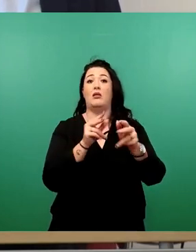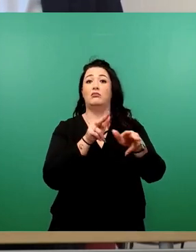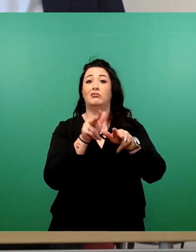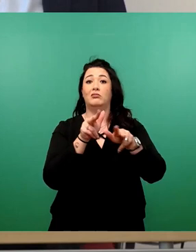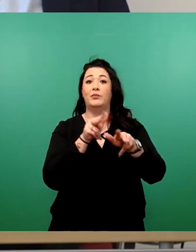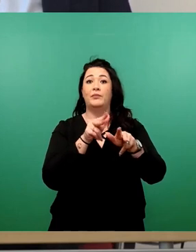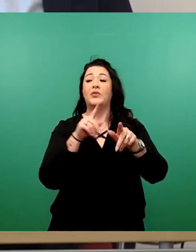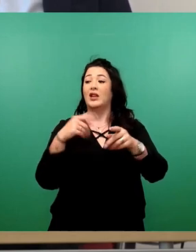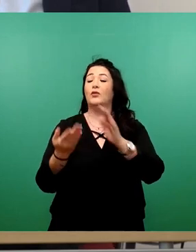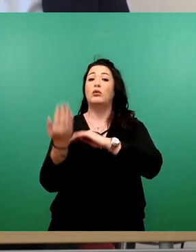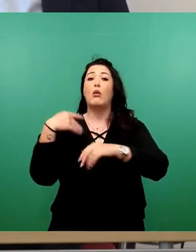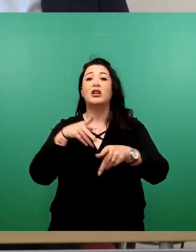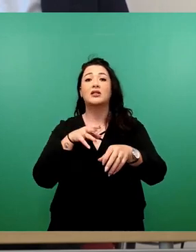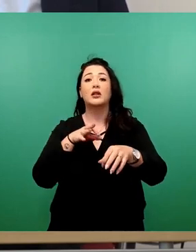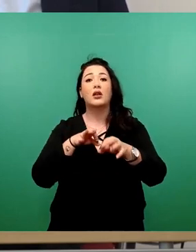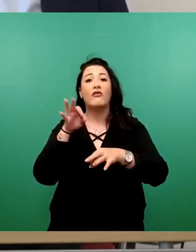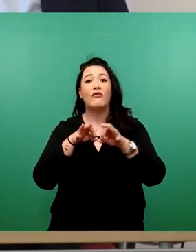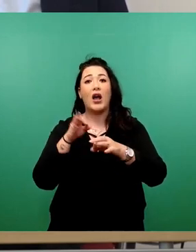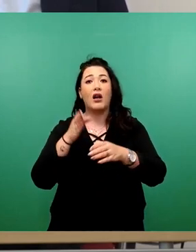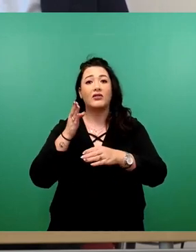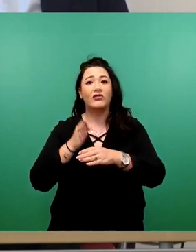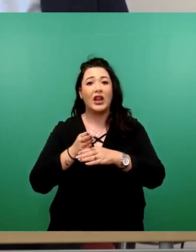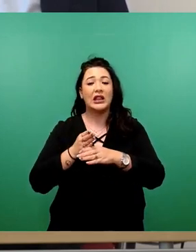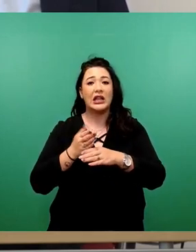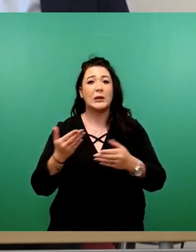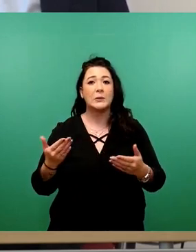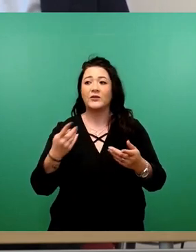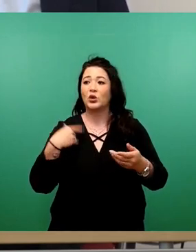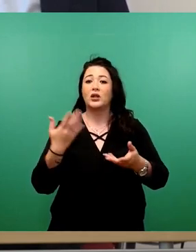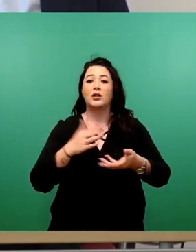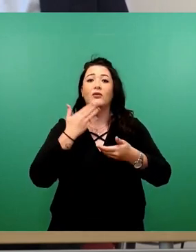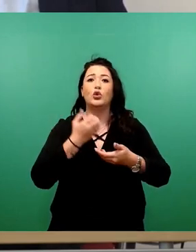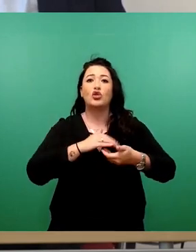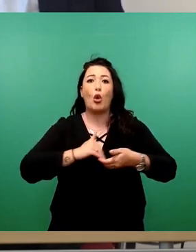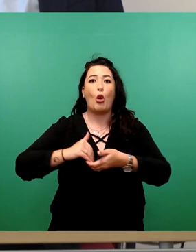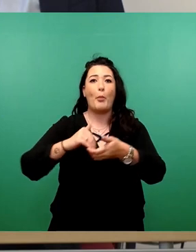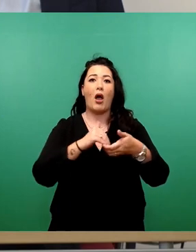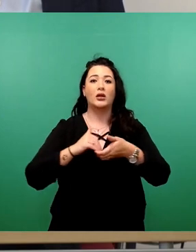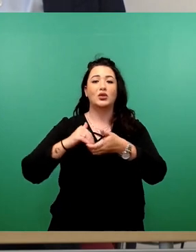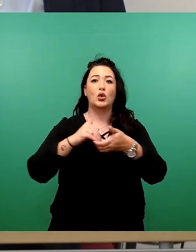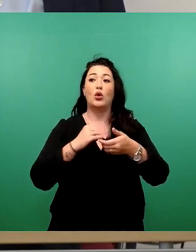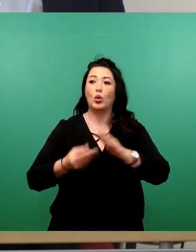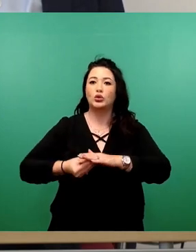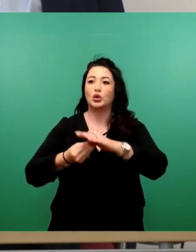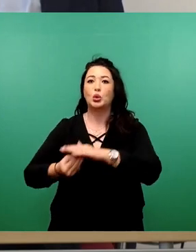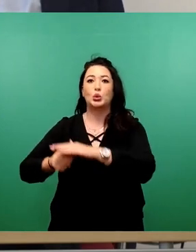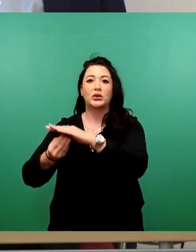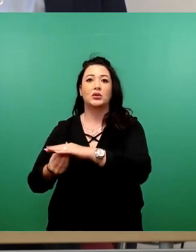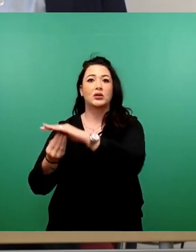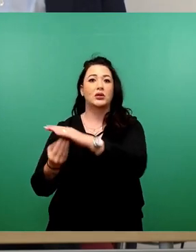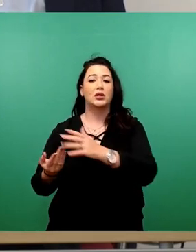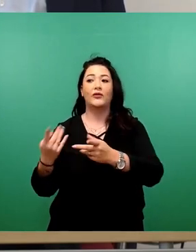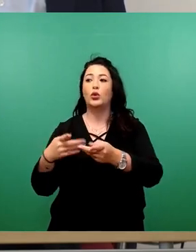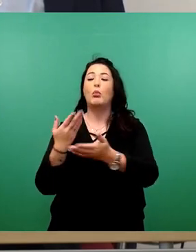waren, ich will hier keine Kooperation machen, ich will nicht unterstützen die Arbeit in der